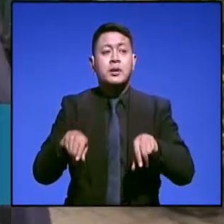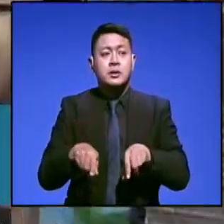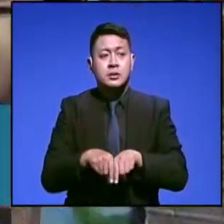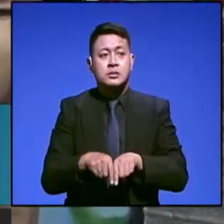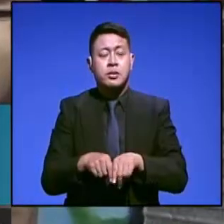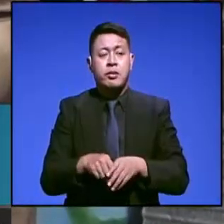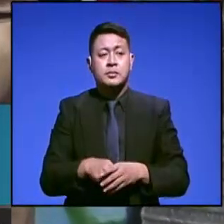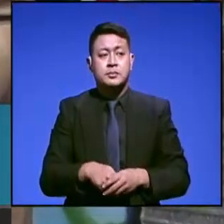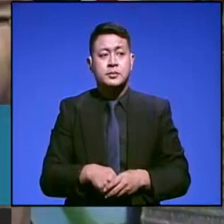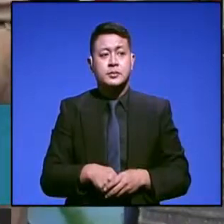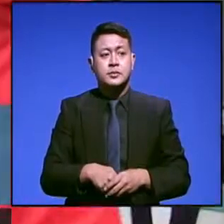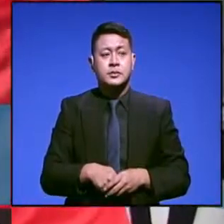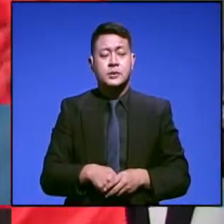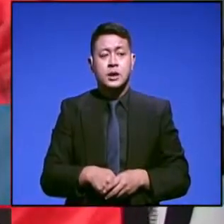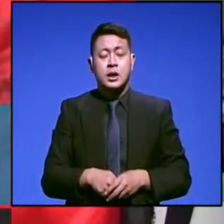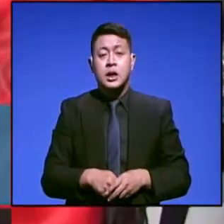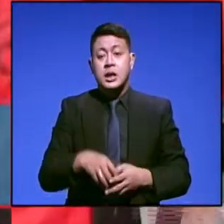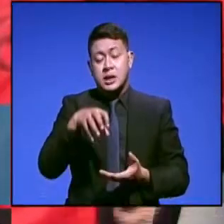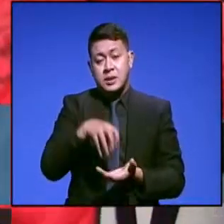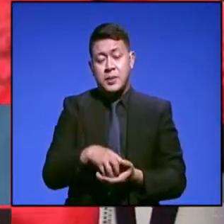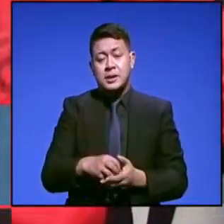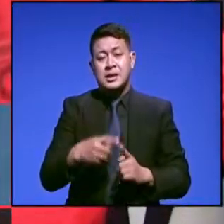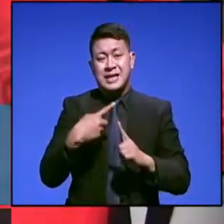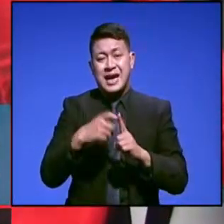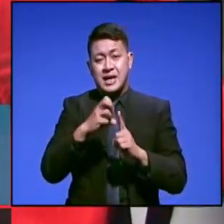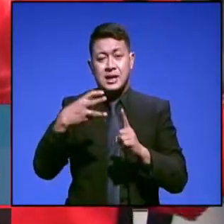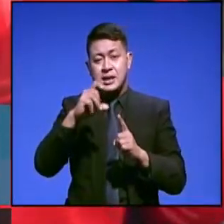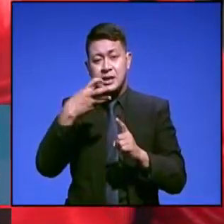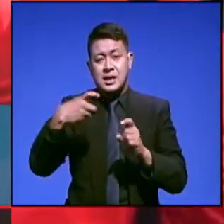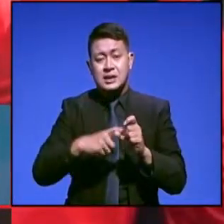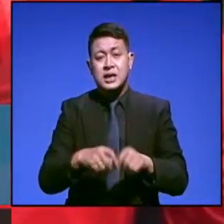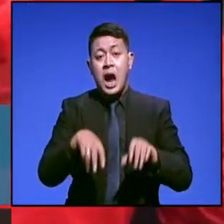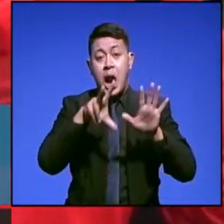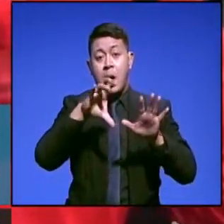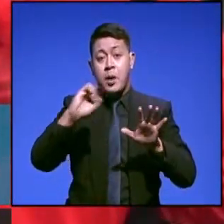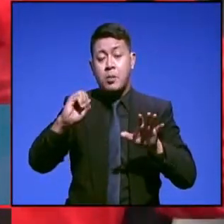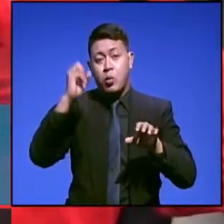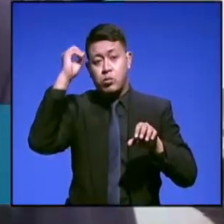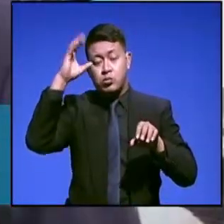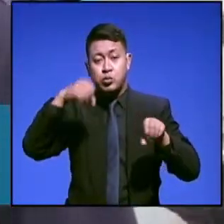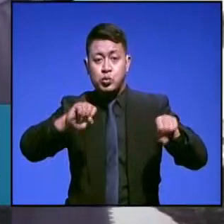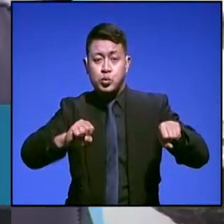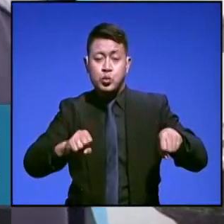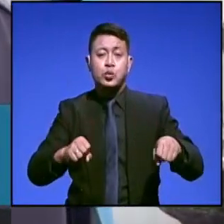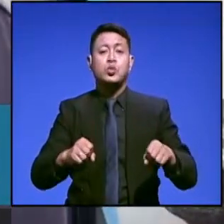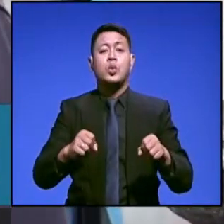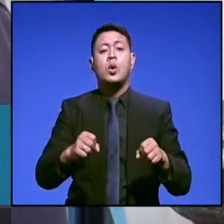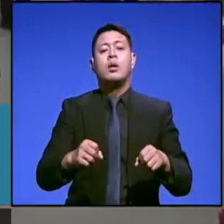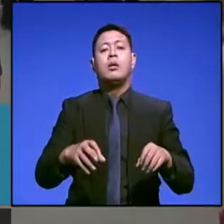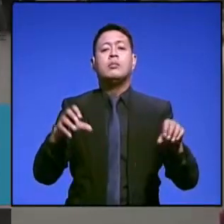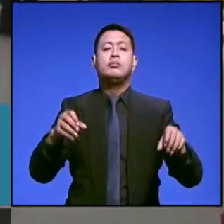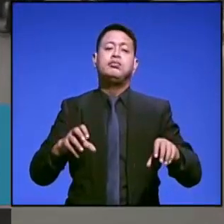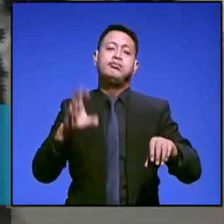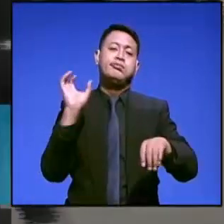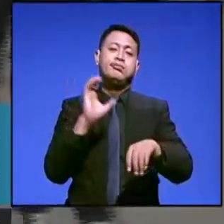saya. Di wilayah Kalideres dalam razia pagi tadi, 80 lebih pengendara roda 2 maupun roda 4 terjaring